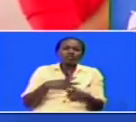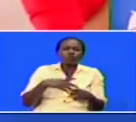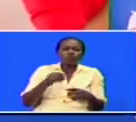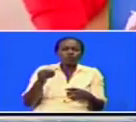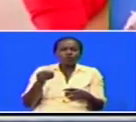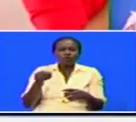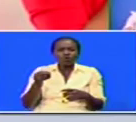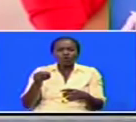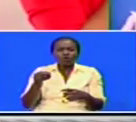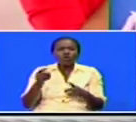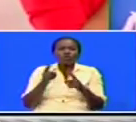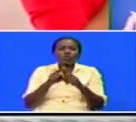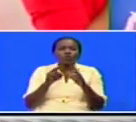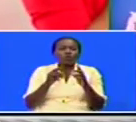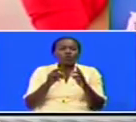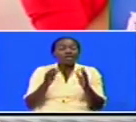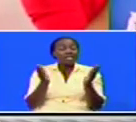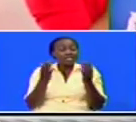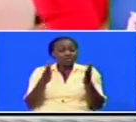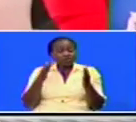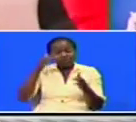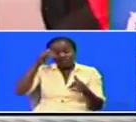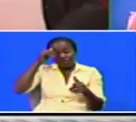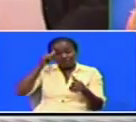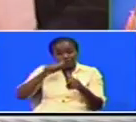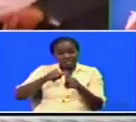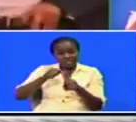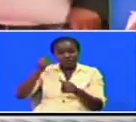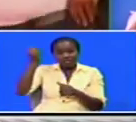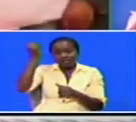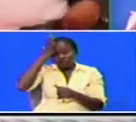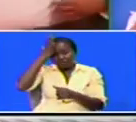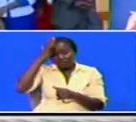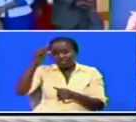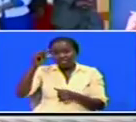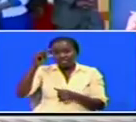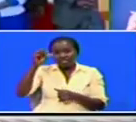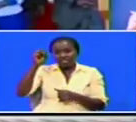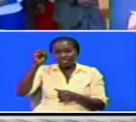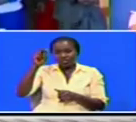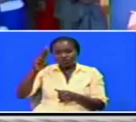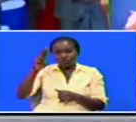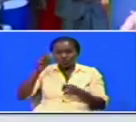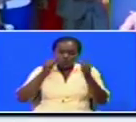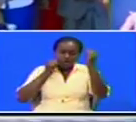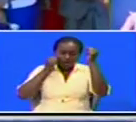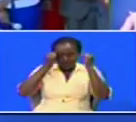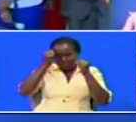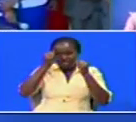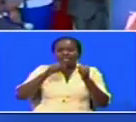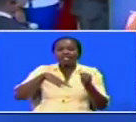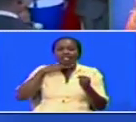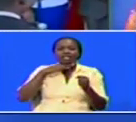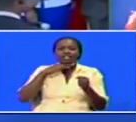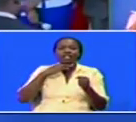moja hadi katika hafla inayoendelea ya ukumbusho wa maafisa wa GSU ambao walifariki katika ajali